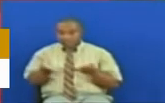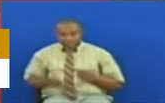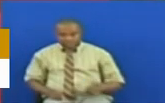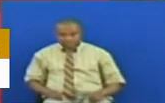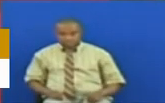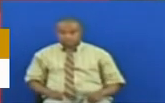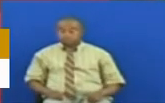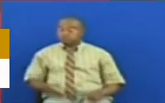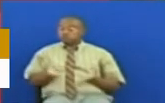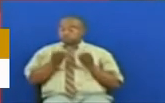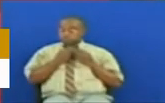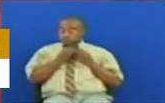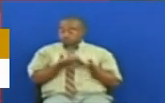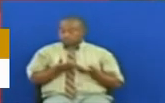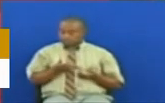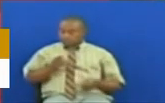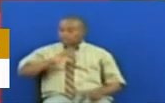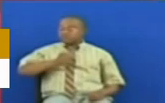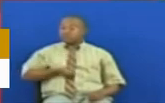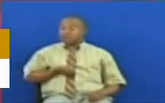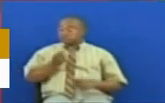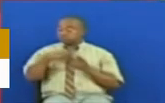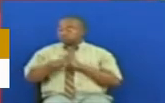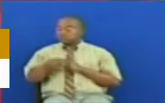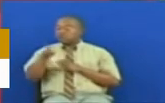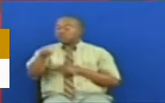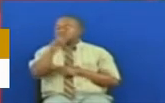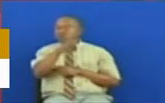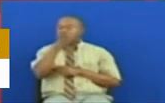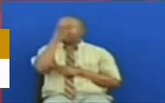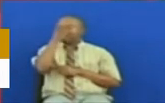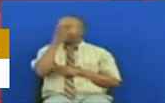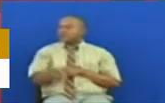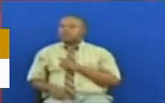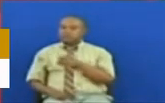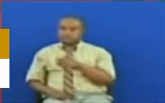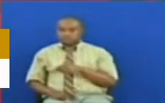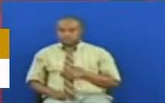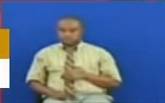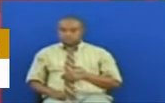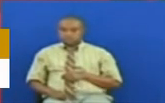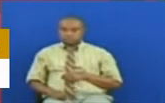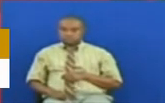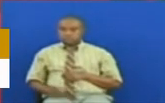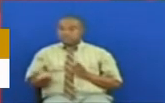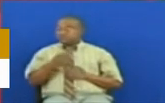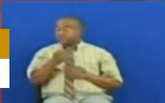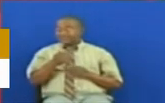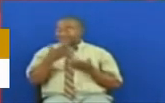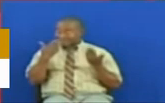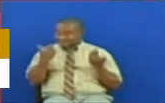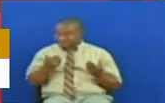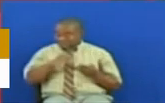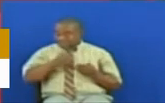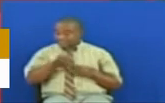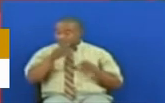zinachukua leseni zetu na zinavua katika maeneo yetu. Baya zaidi, hata huo ukataji wa leseni umepungua kwa kiasi kikubwa, lakini sasa hivi